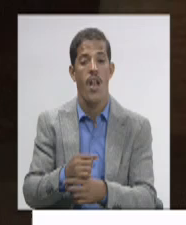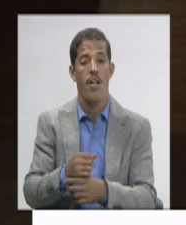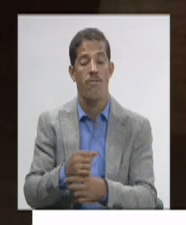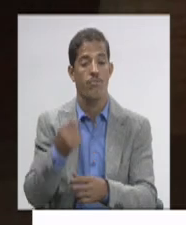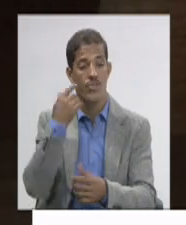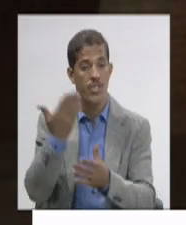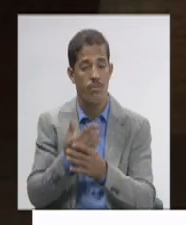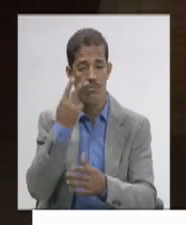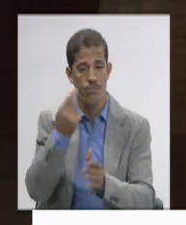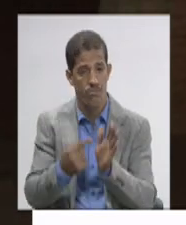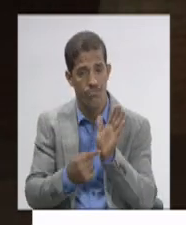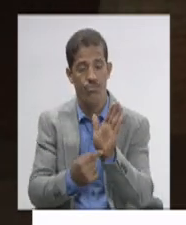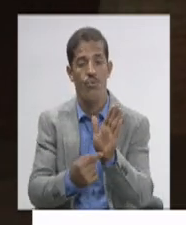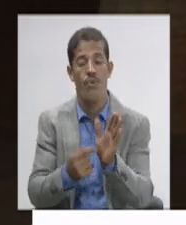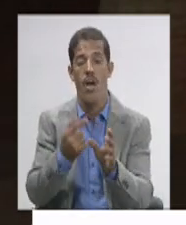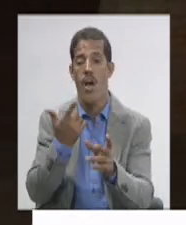ابراز